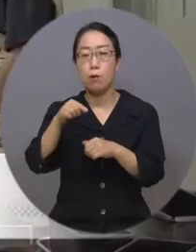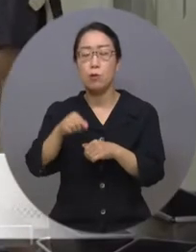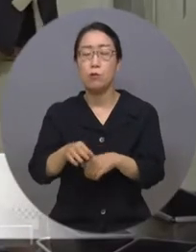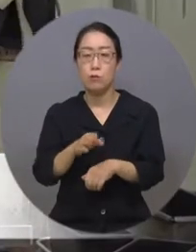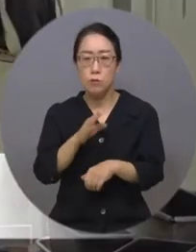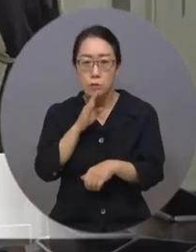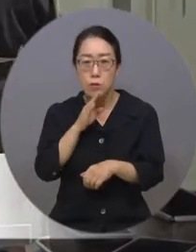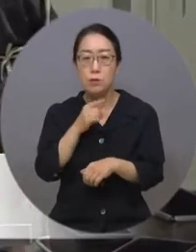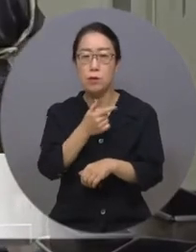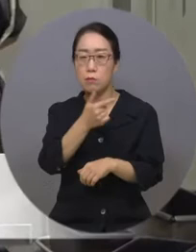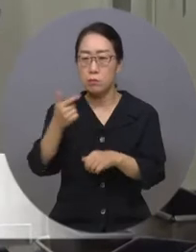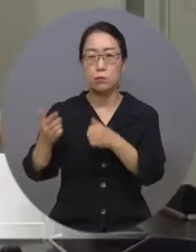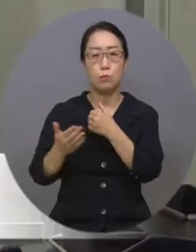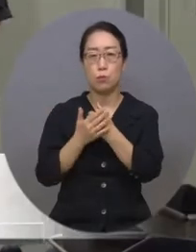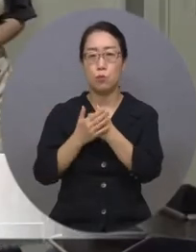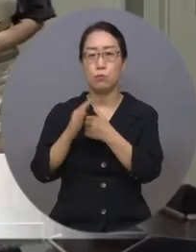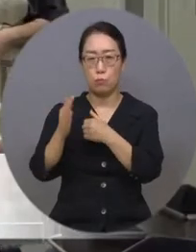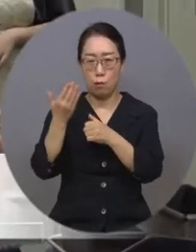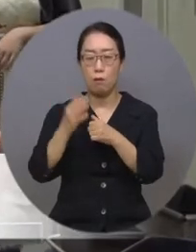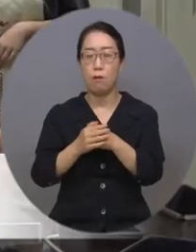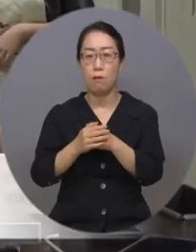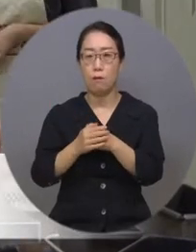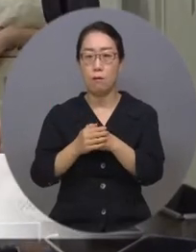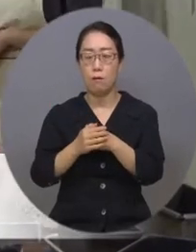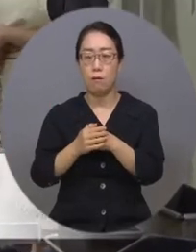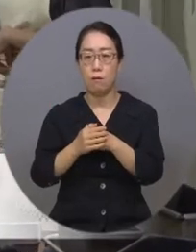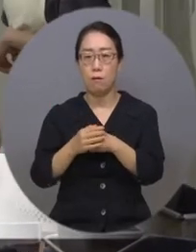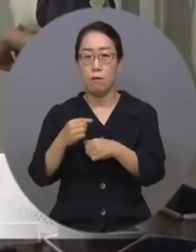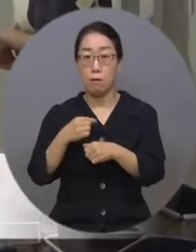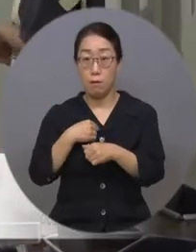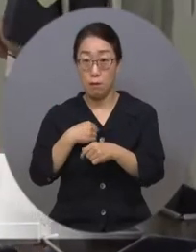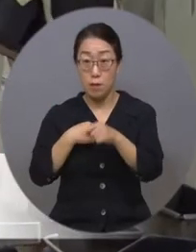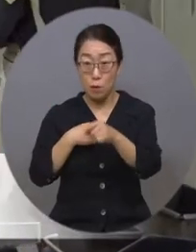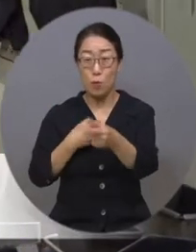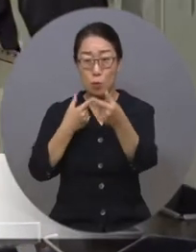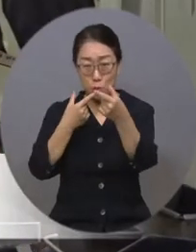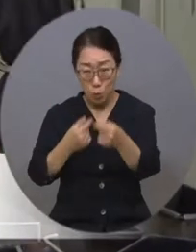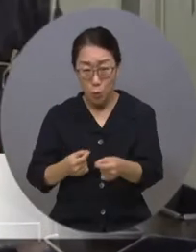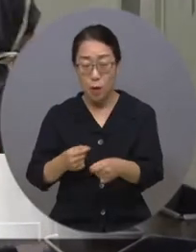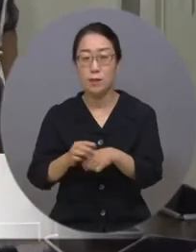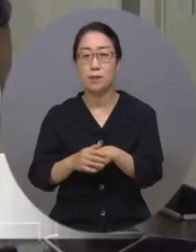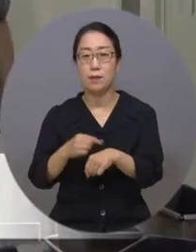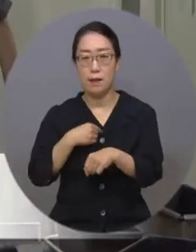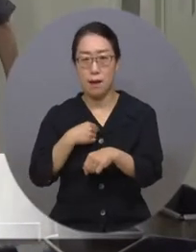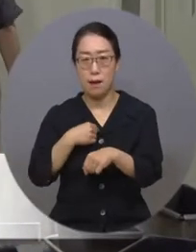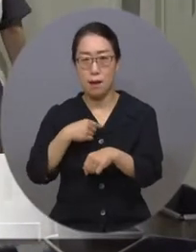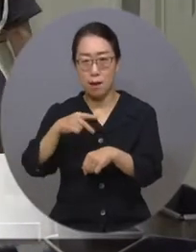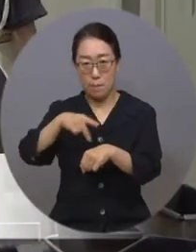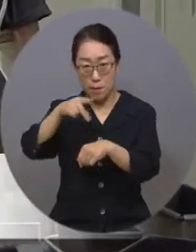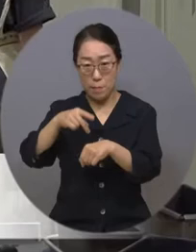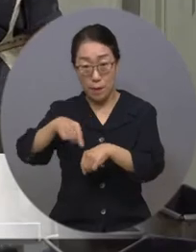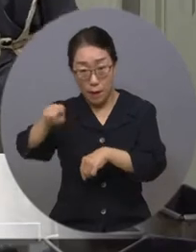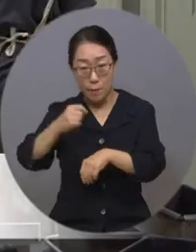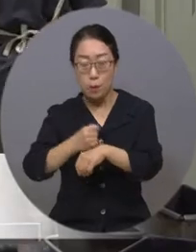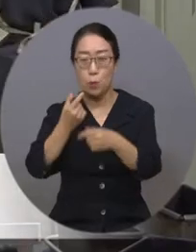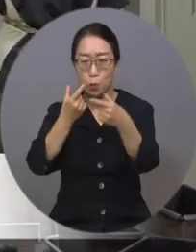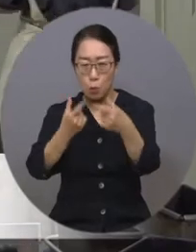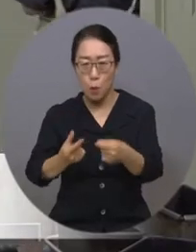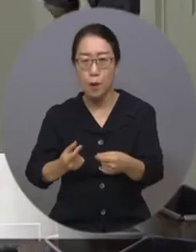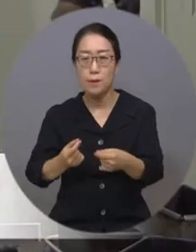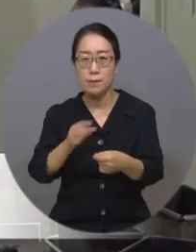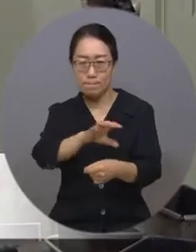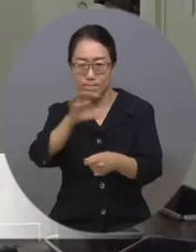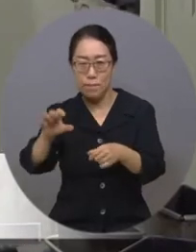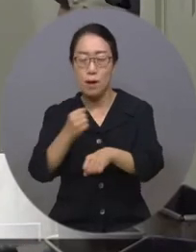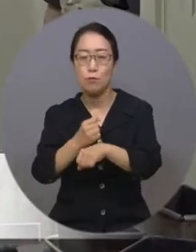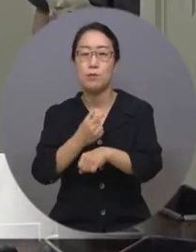be a big help for our country. We can do the same as they are doing here in 12